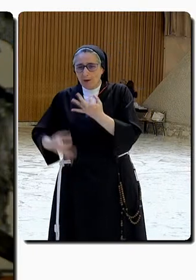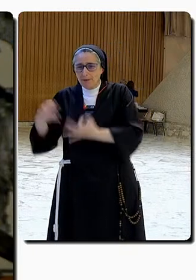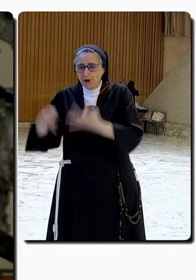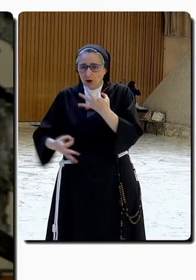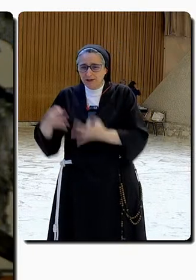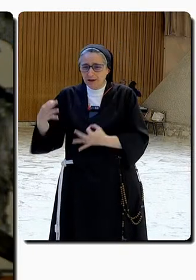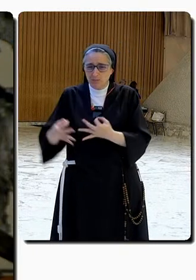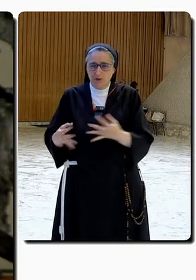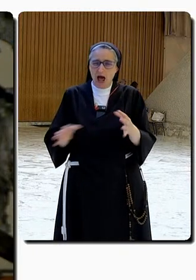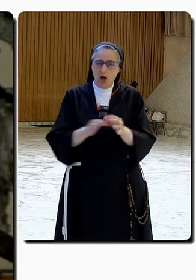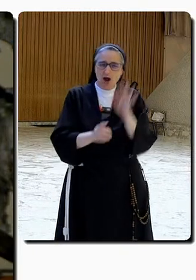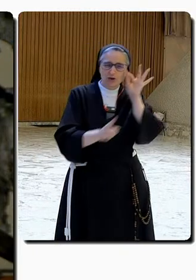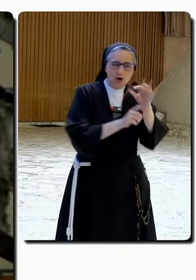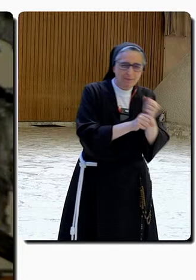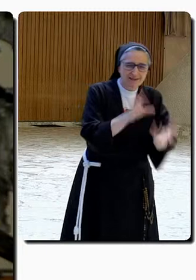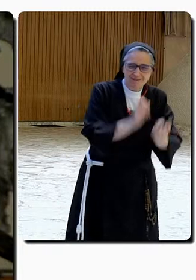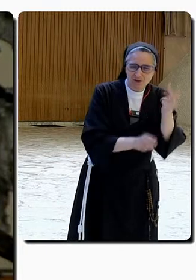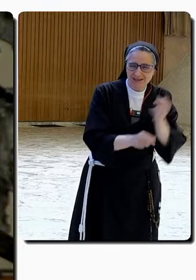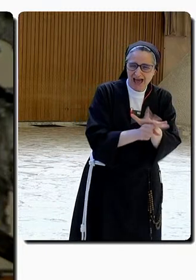Tribunale della Chiesa.